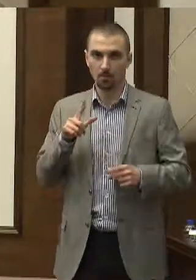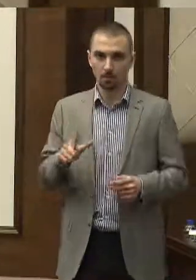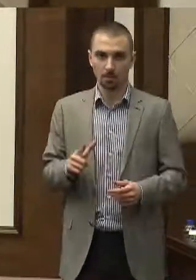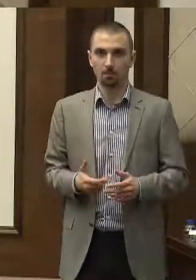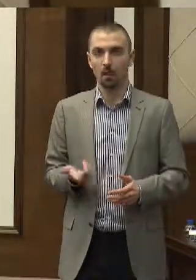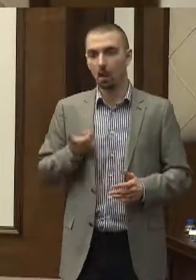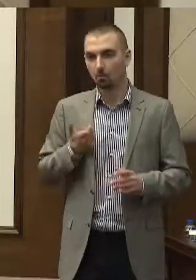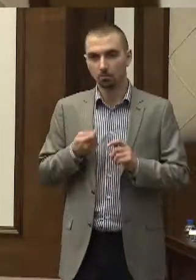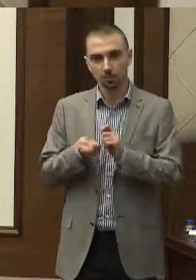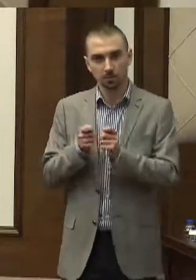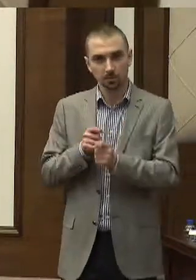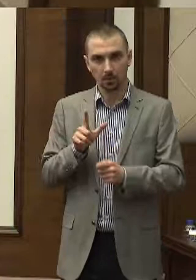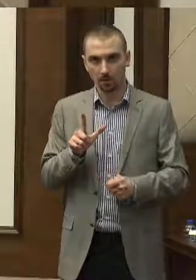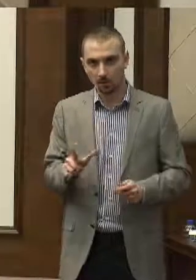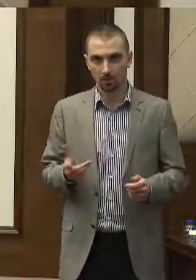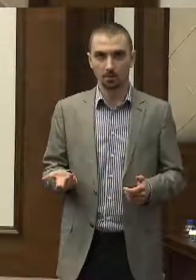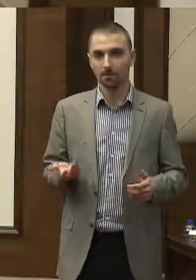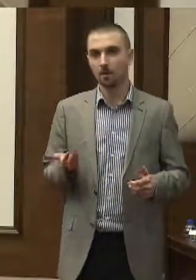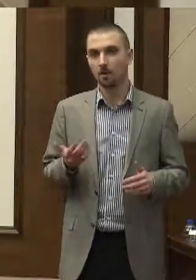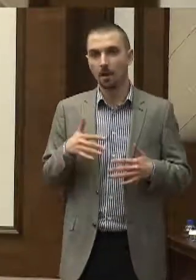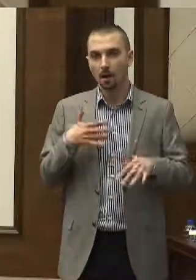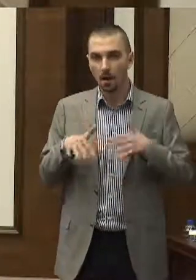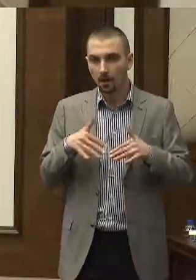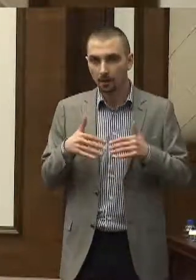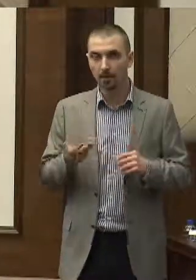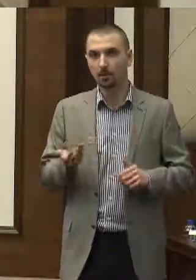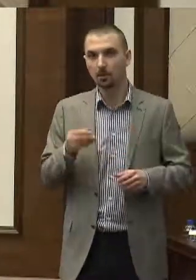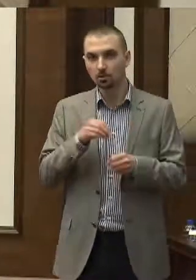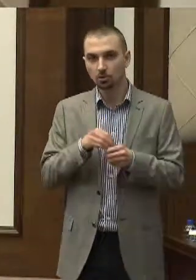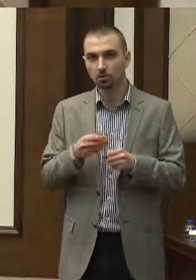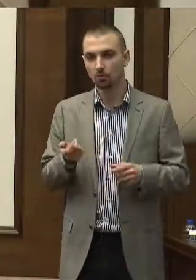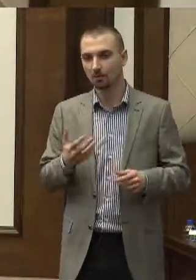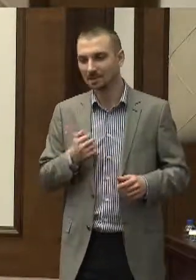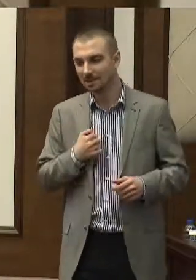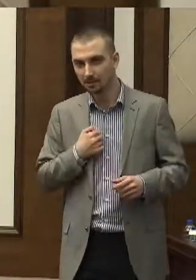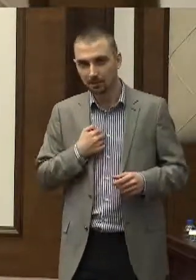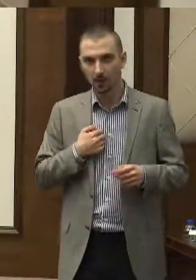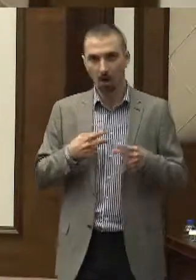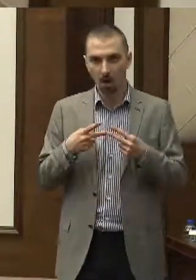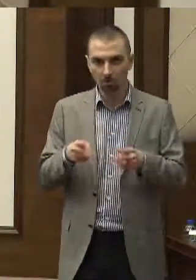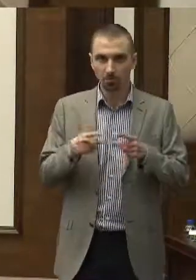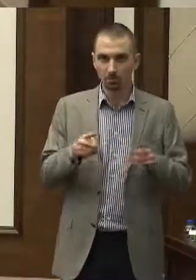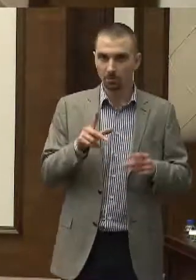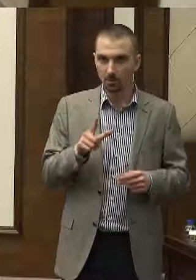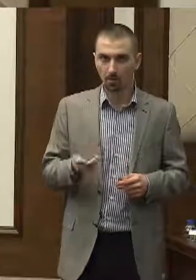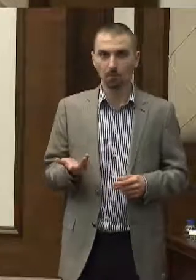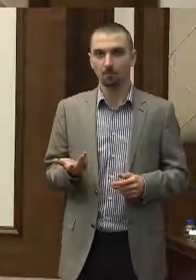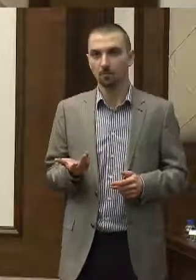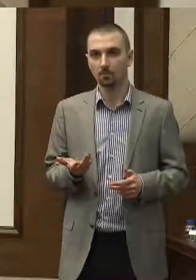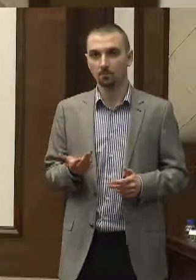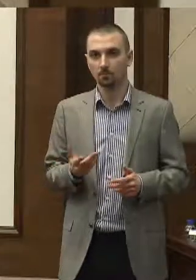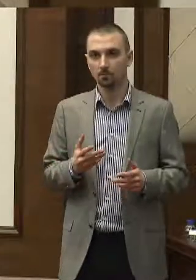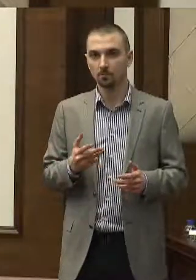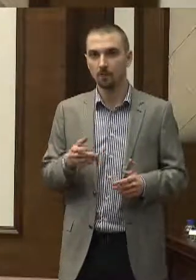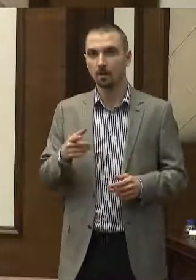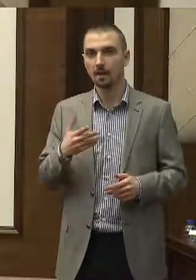Bu duygu ve düşüncelerimle engellerin sevgiyle aşıldığı, engellilik sorununun çözüldüğü, sevgi varsa engel